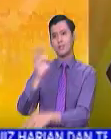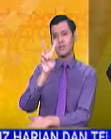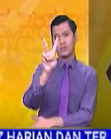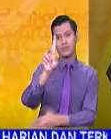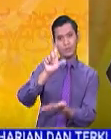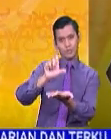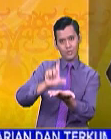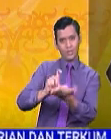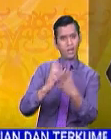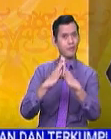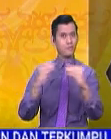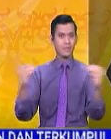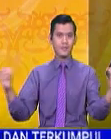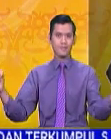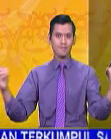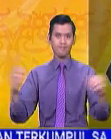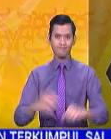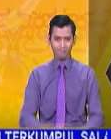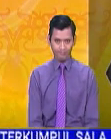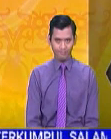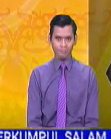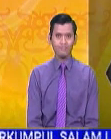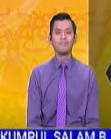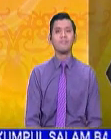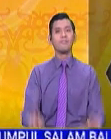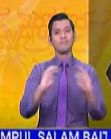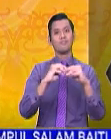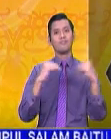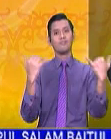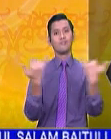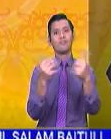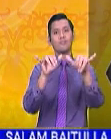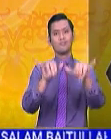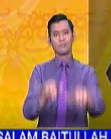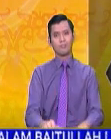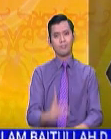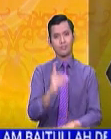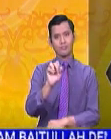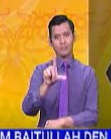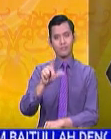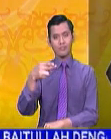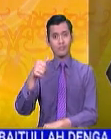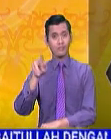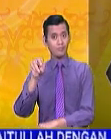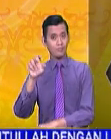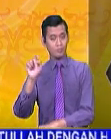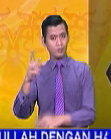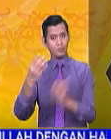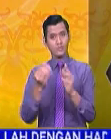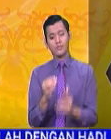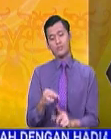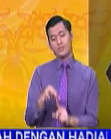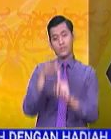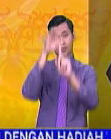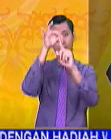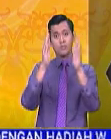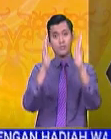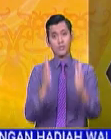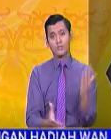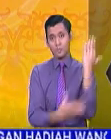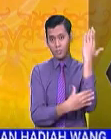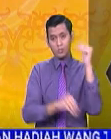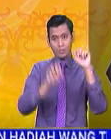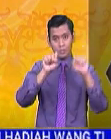vaksin masyarakat yang mendiami kawasan Darul Hana terutama golongan asnaf boleh terus mengemukakan